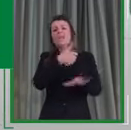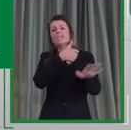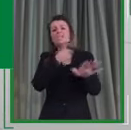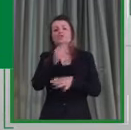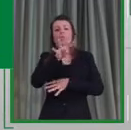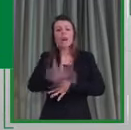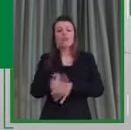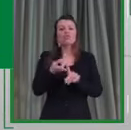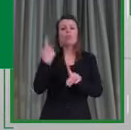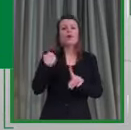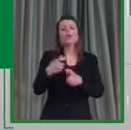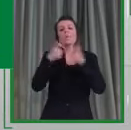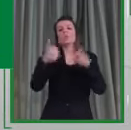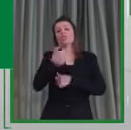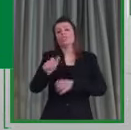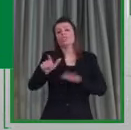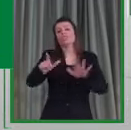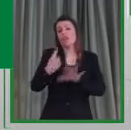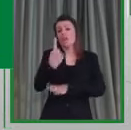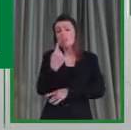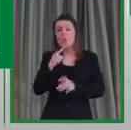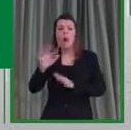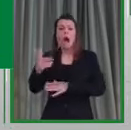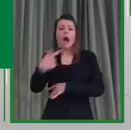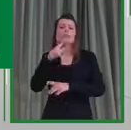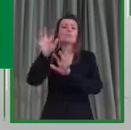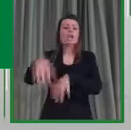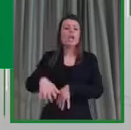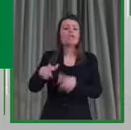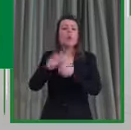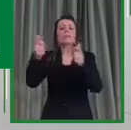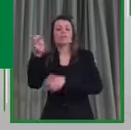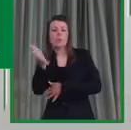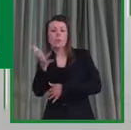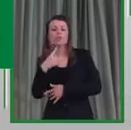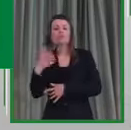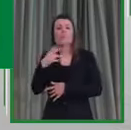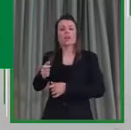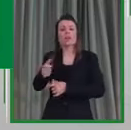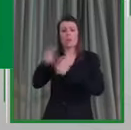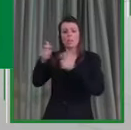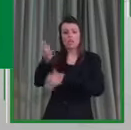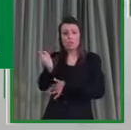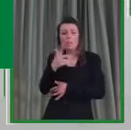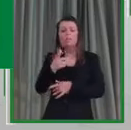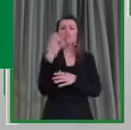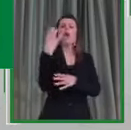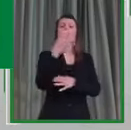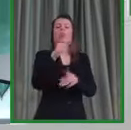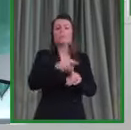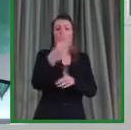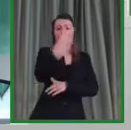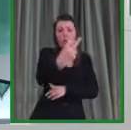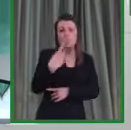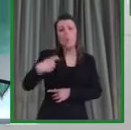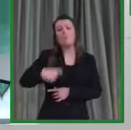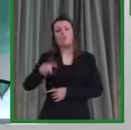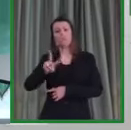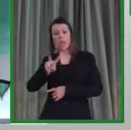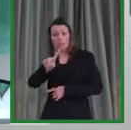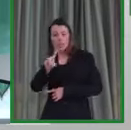171 gli altri siamo brescia più 15 bergamo più 15 cremona più 2 monza più 21 quindi numeri